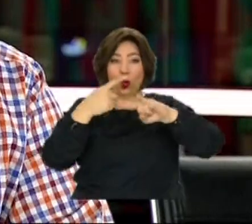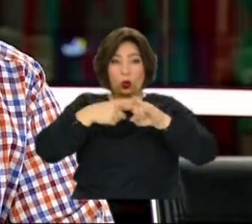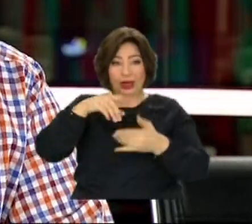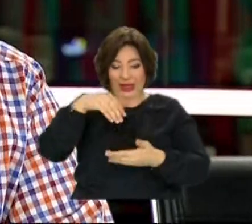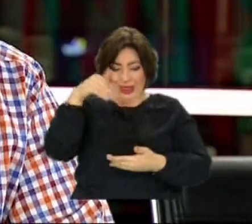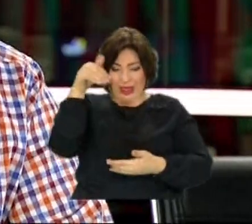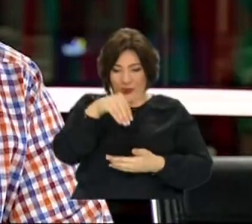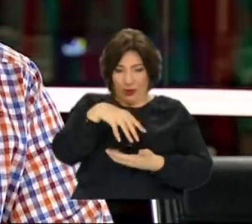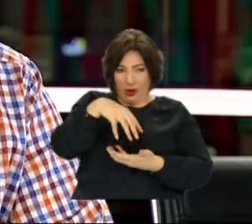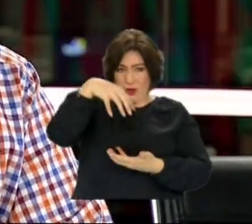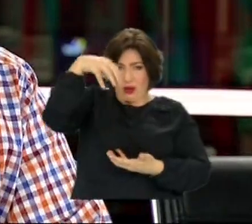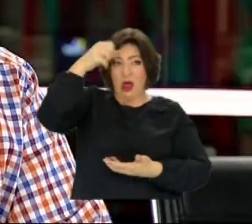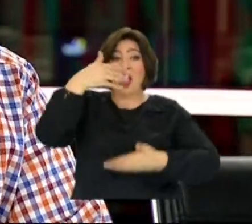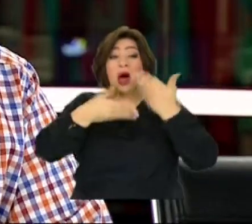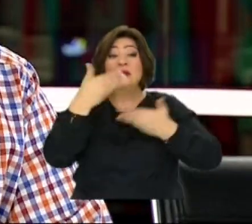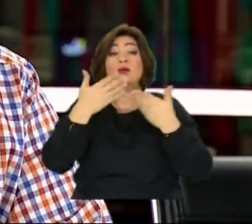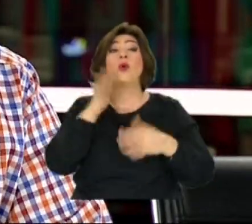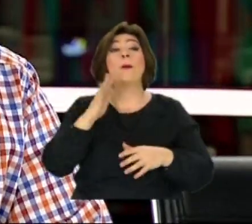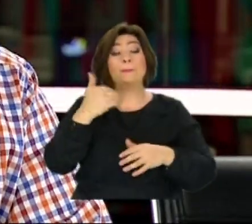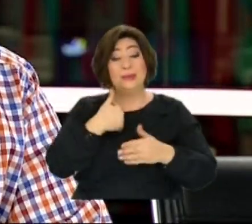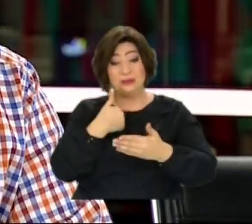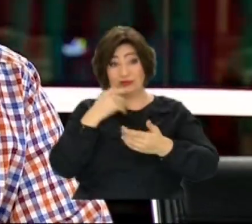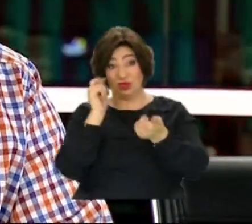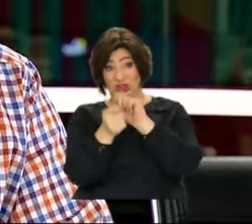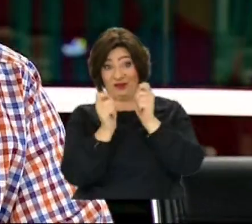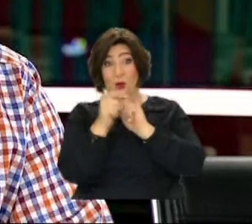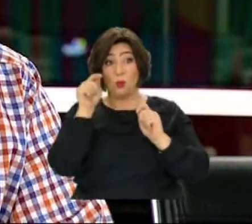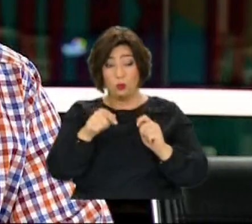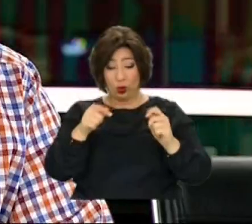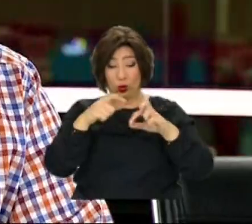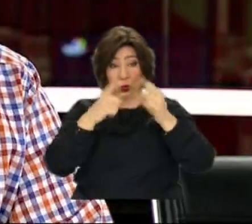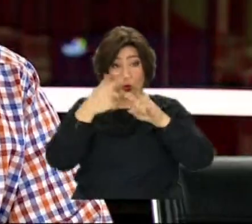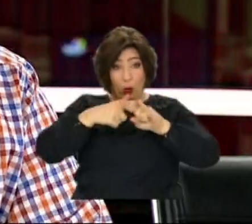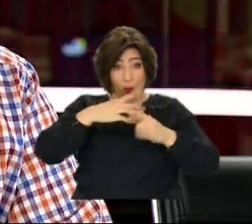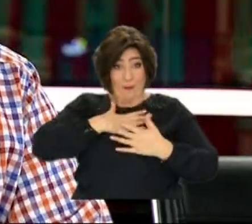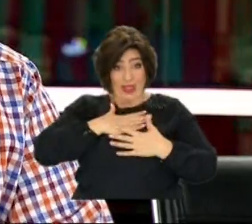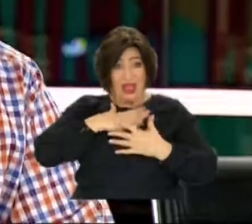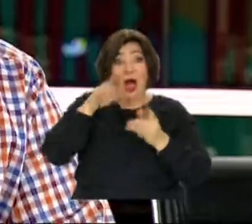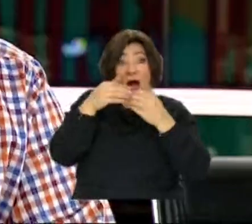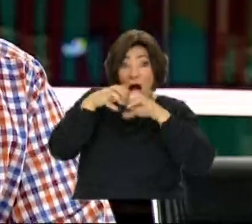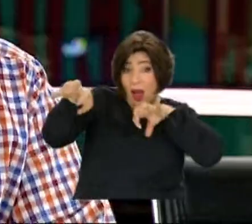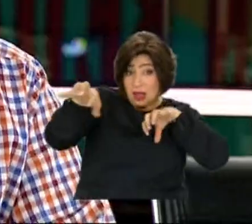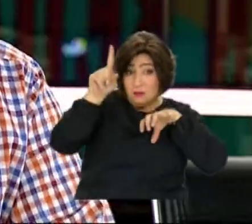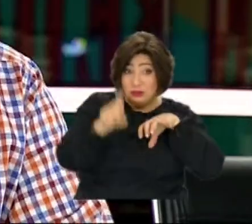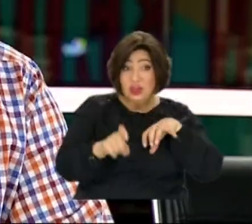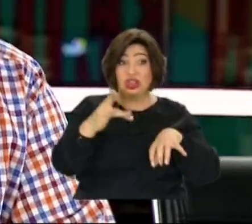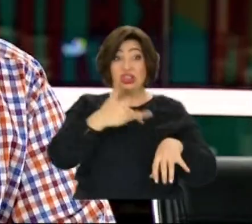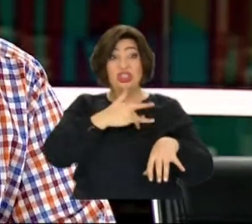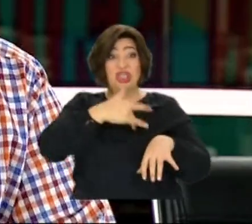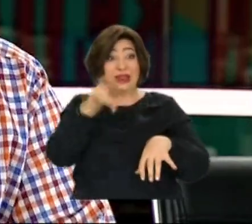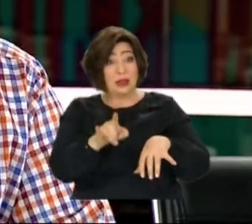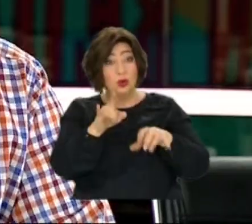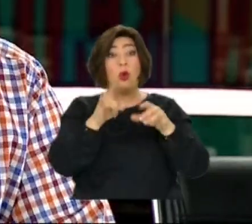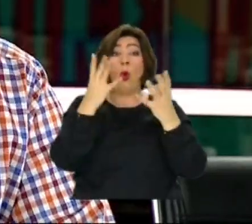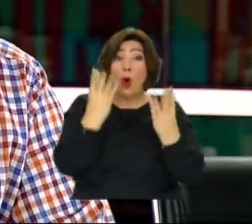ayrılması diye bir tarif yok. Hatta bizim kelamcılar ruh bu bedenden ayrı bir şey midir? Bu bedeni canlı tutan özellik midir diye